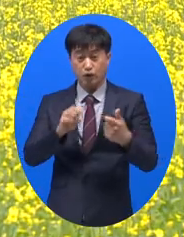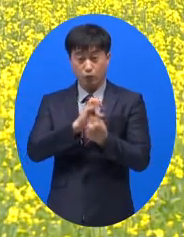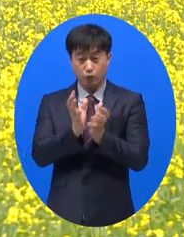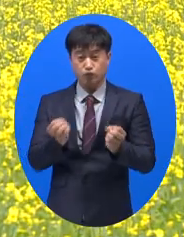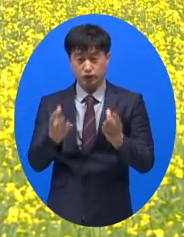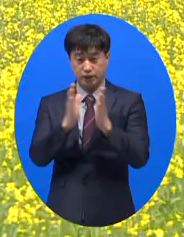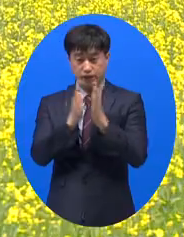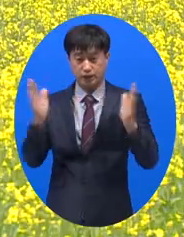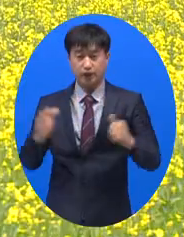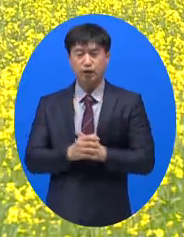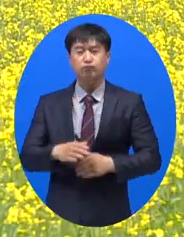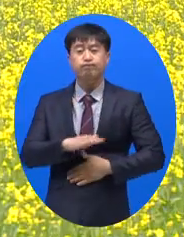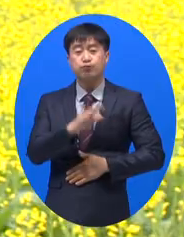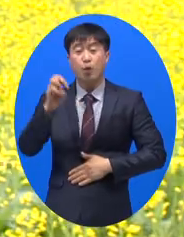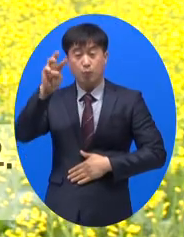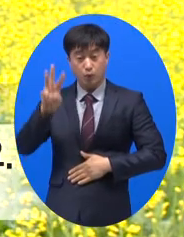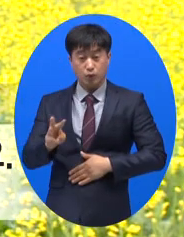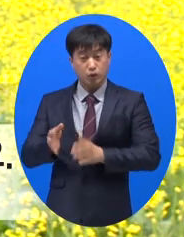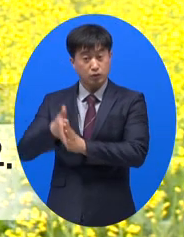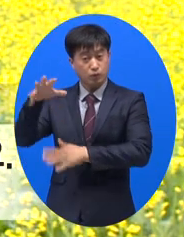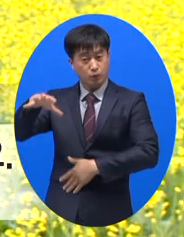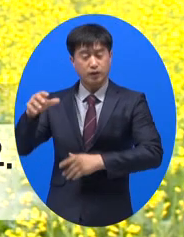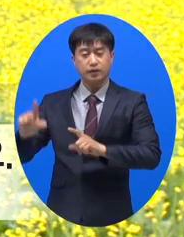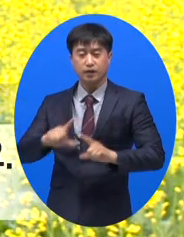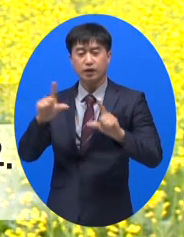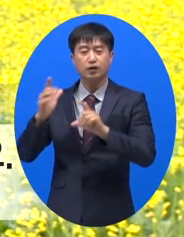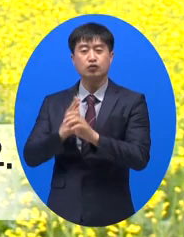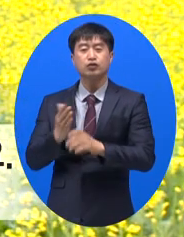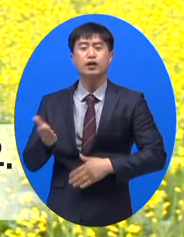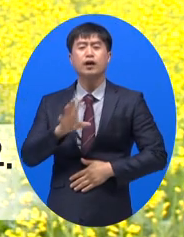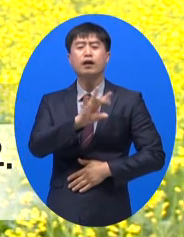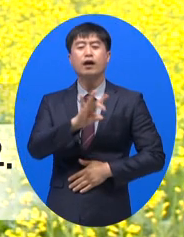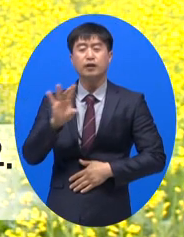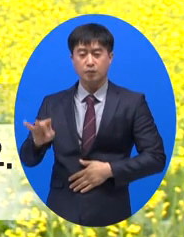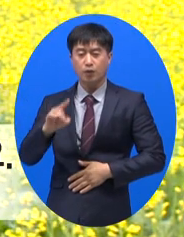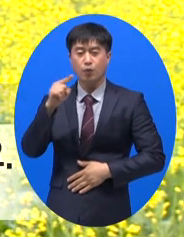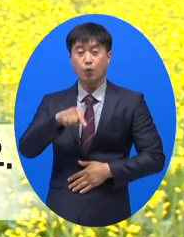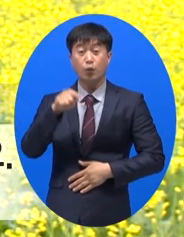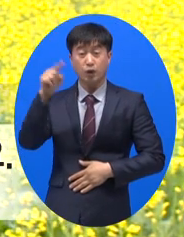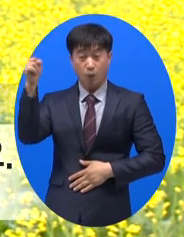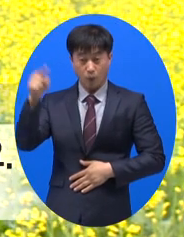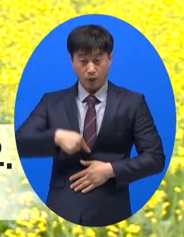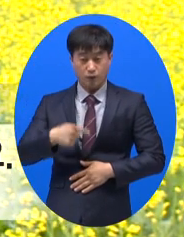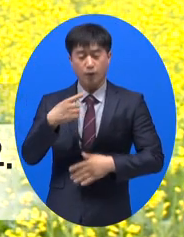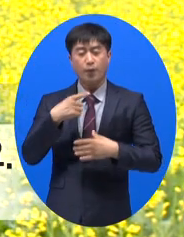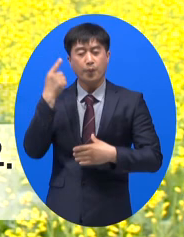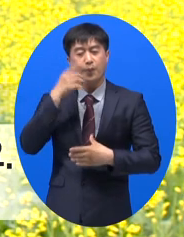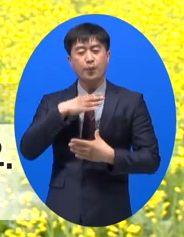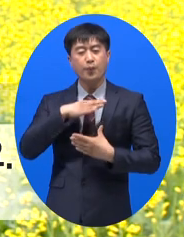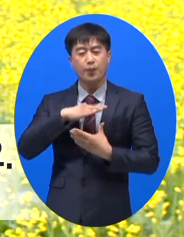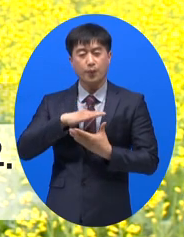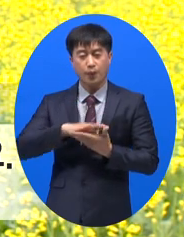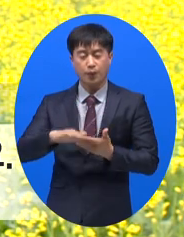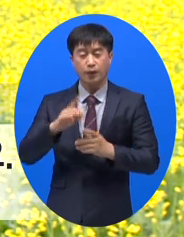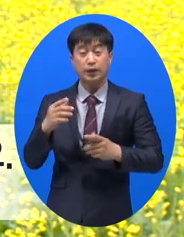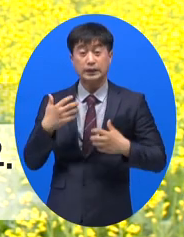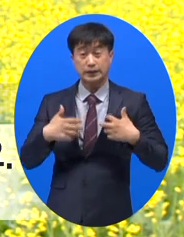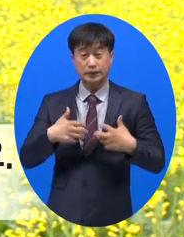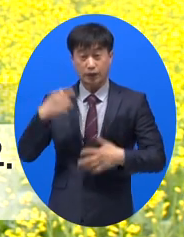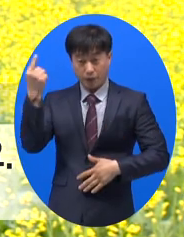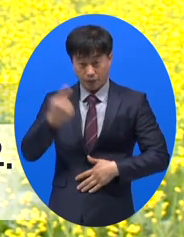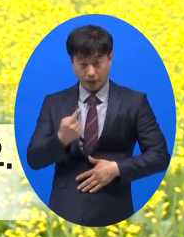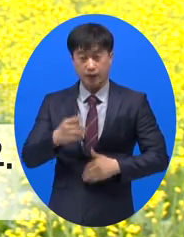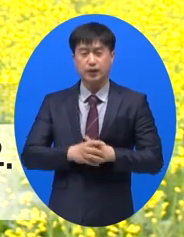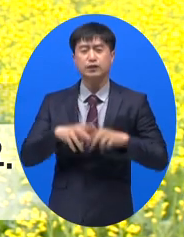행사를 개최하고 있습니다 저희는 포털 시에 살고 있는데 가끔 씨의 여기와서 평화를 죽이러 여기로 거든요